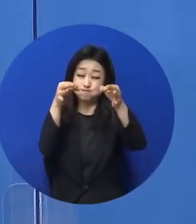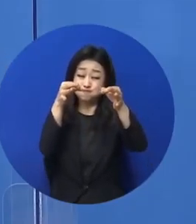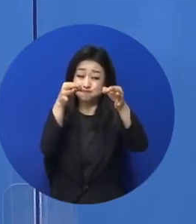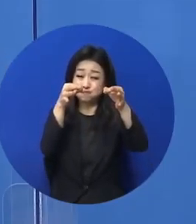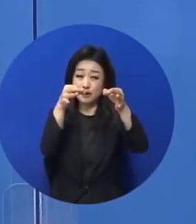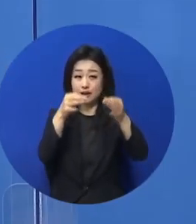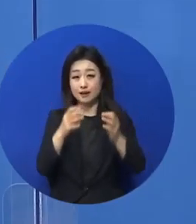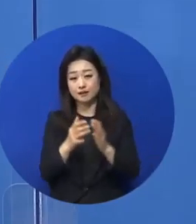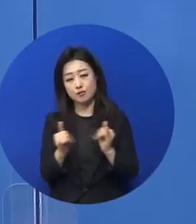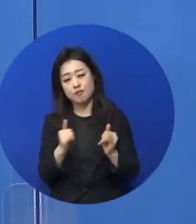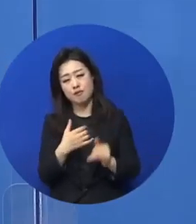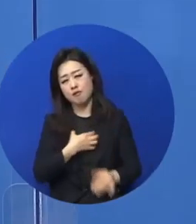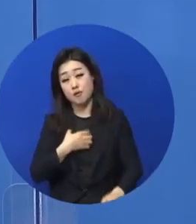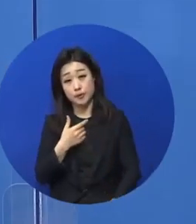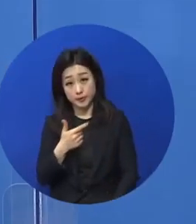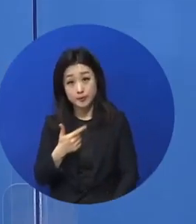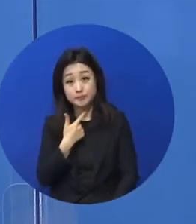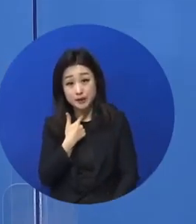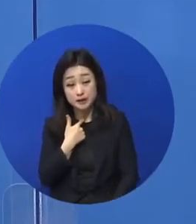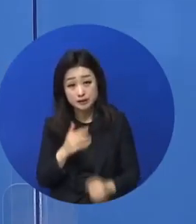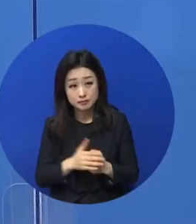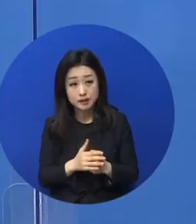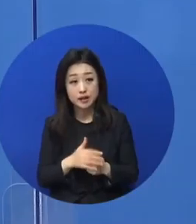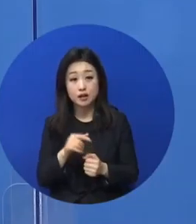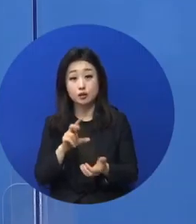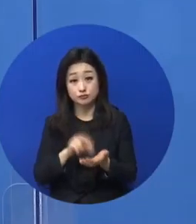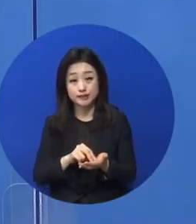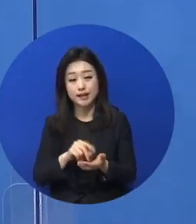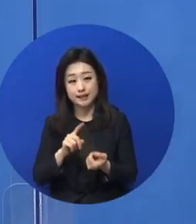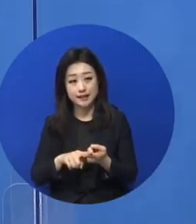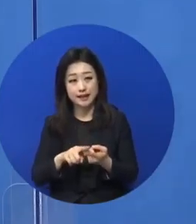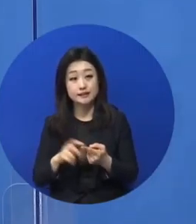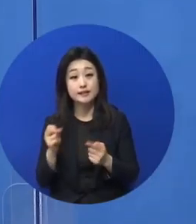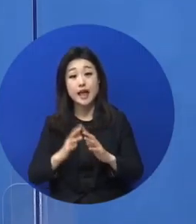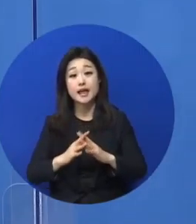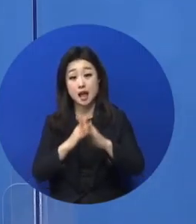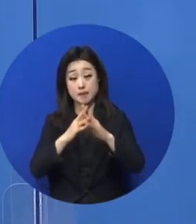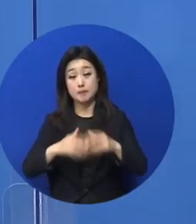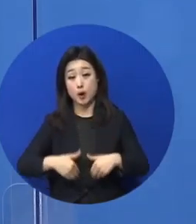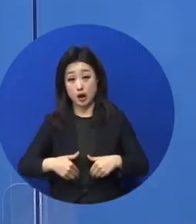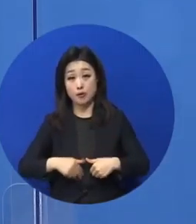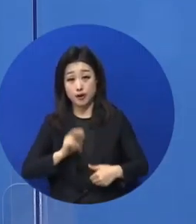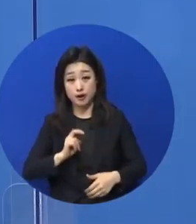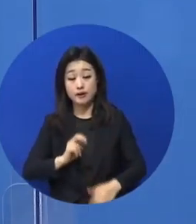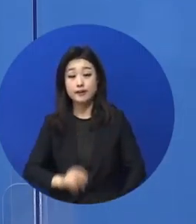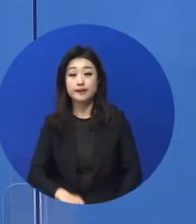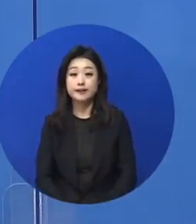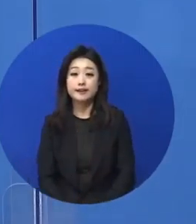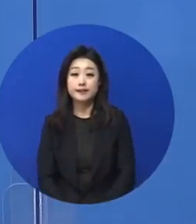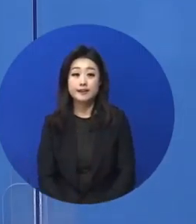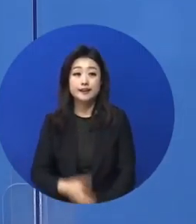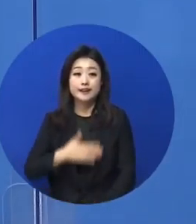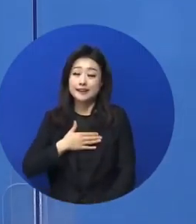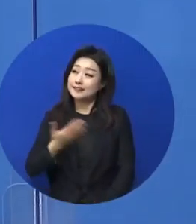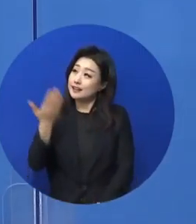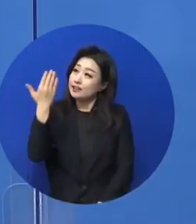문제들을 시민들이 굉장히 고통을 많이 느끼고 계시기 때문에 이런 부분까지 고려해서 재개발을 추진하는 것이 맞다고 생각을 하고 제가